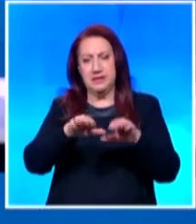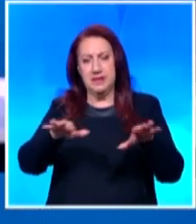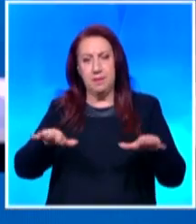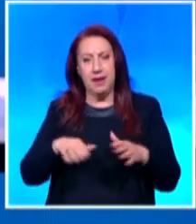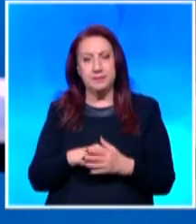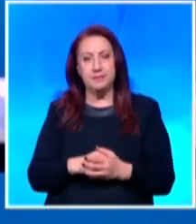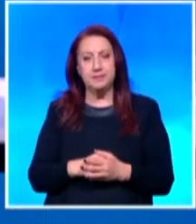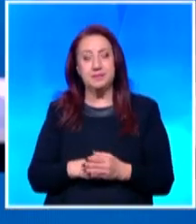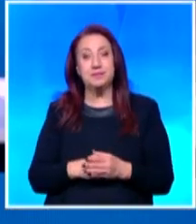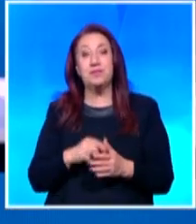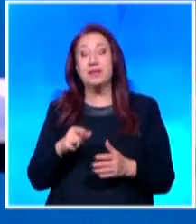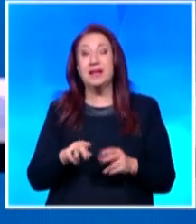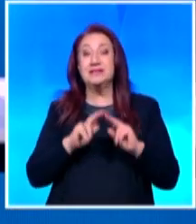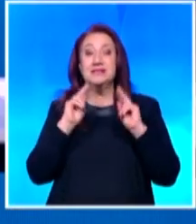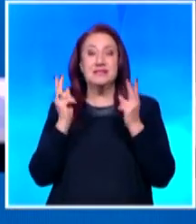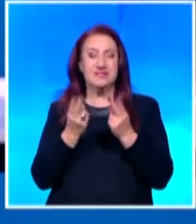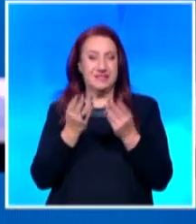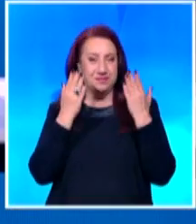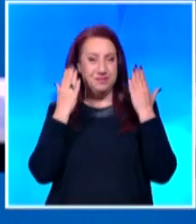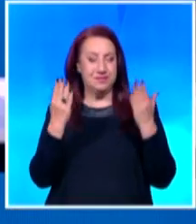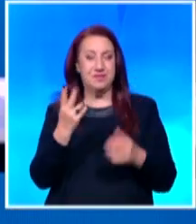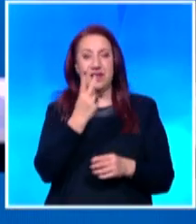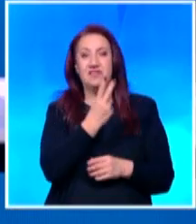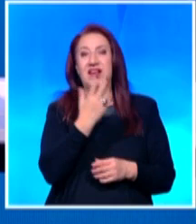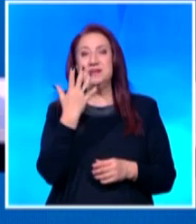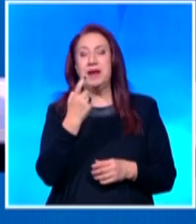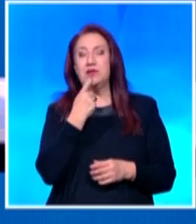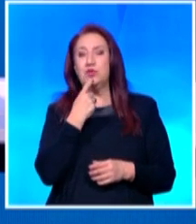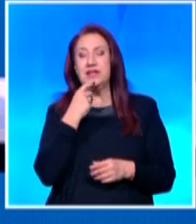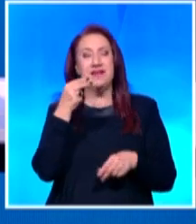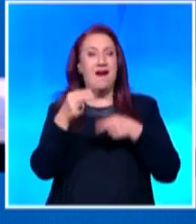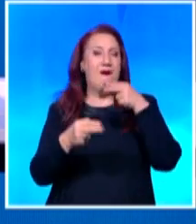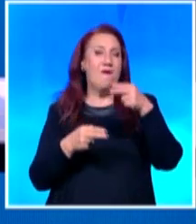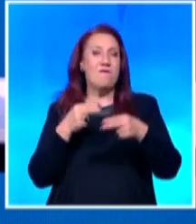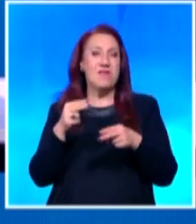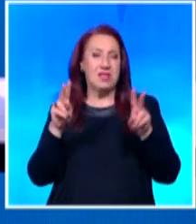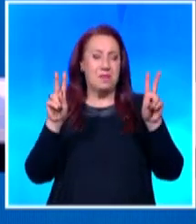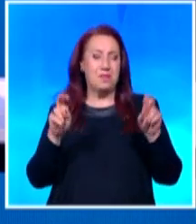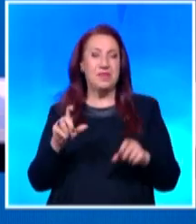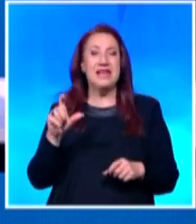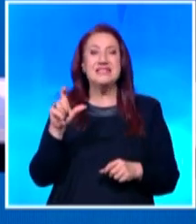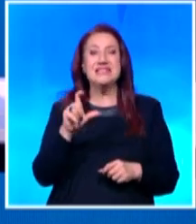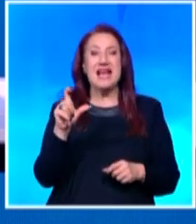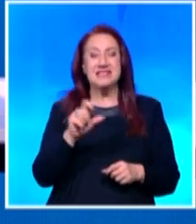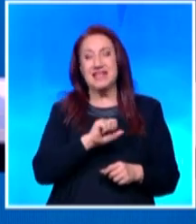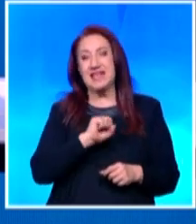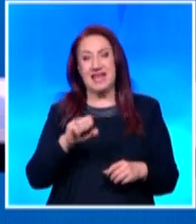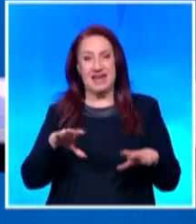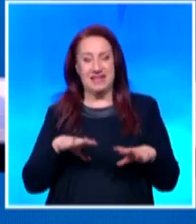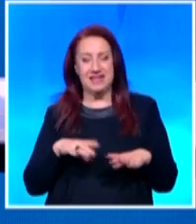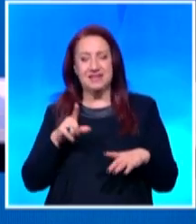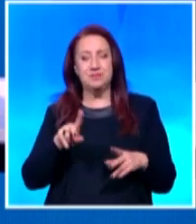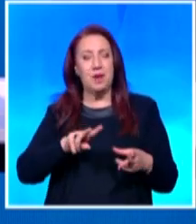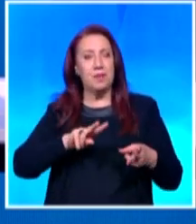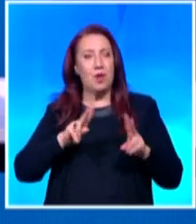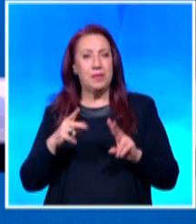Светът празнува 25 годишнината на сериала «Сексът и градът», който промени образа на жените в киното. Георги Тошев